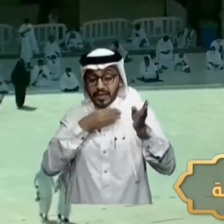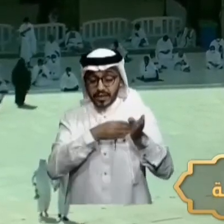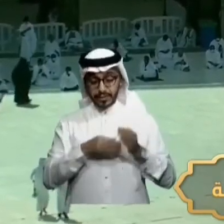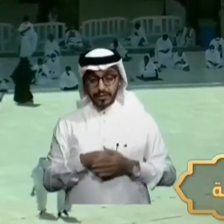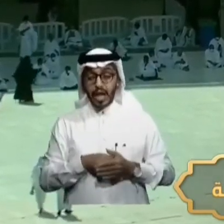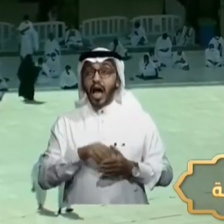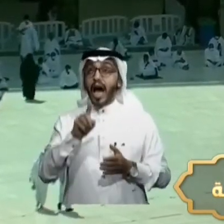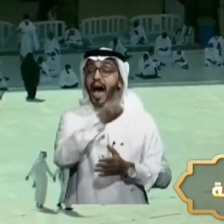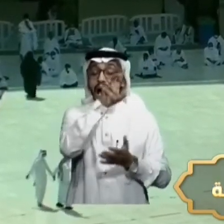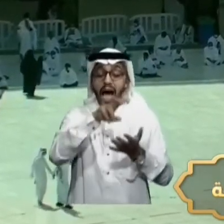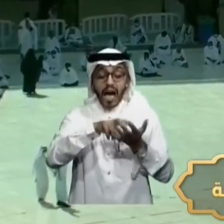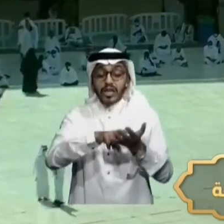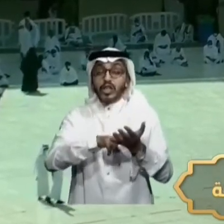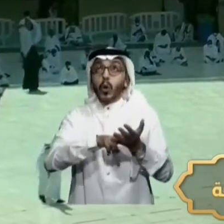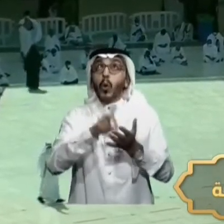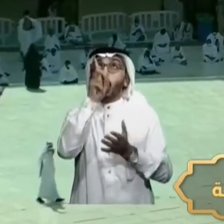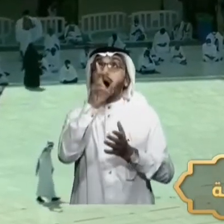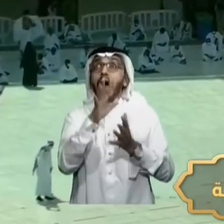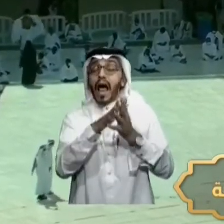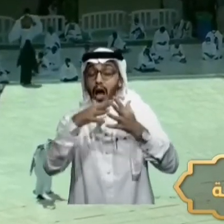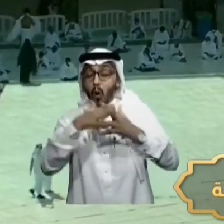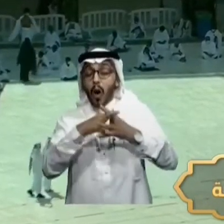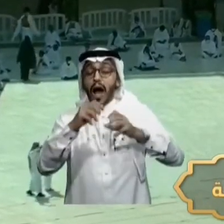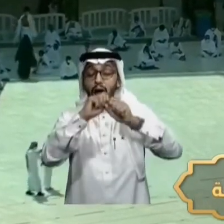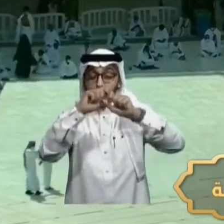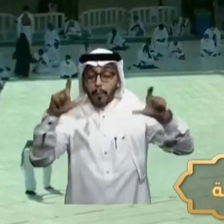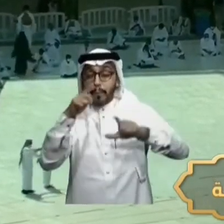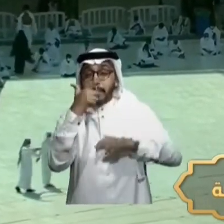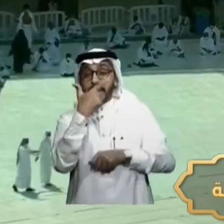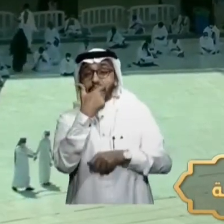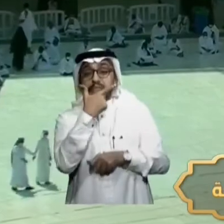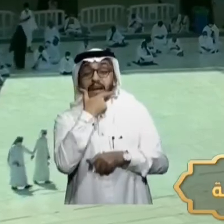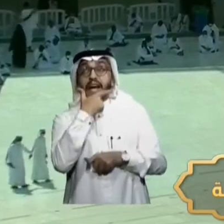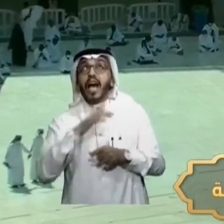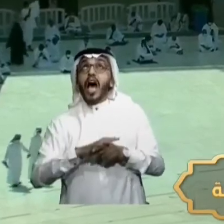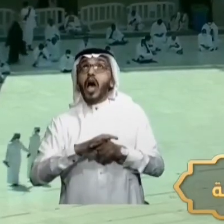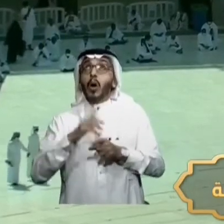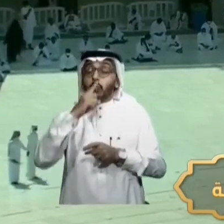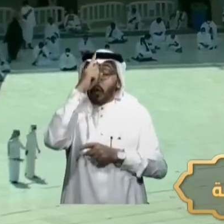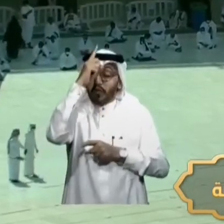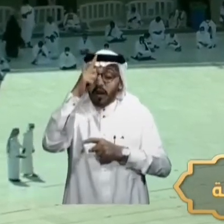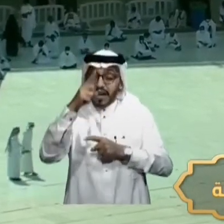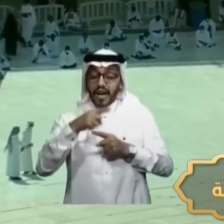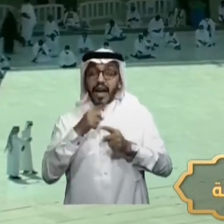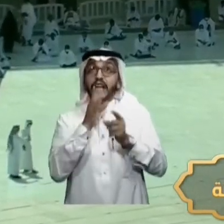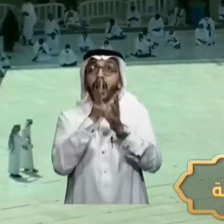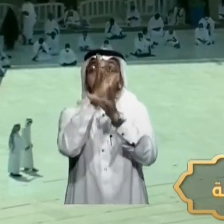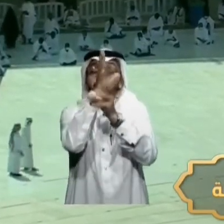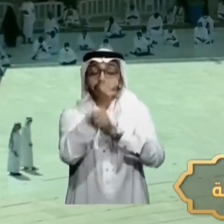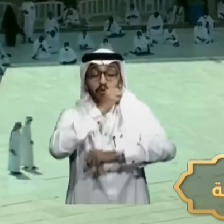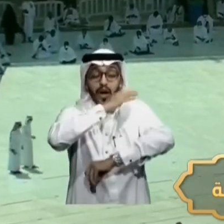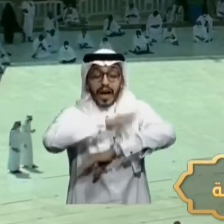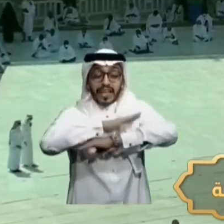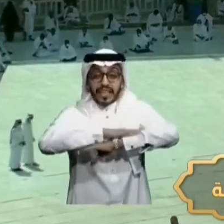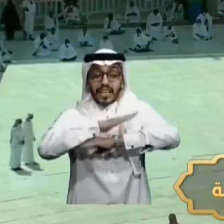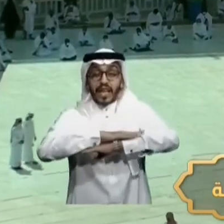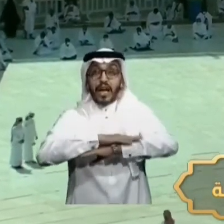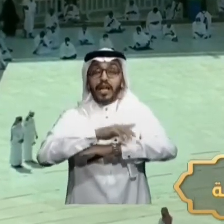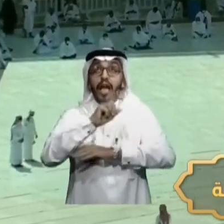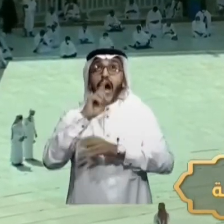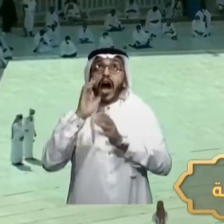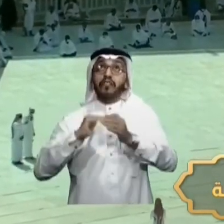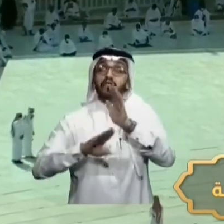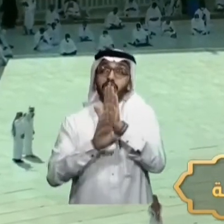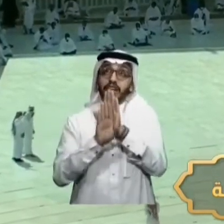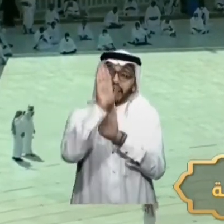فأهل التقوى أهل المحجَّة البيضاء، لم يزل شأنهم سامِيًا مرفوعًا إلى